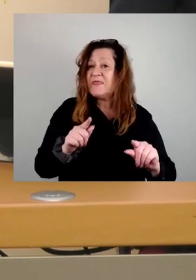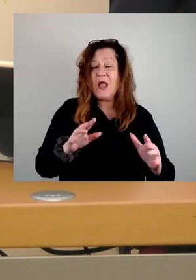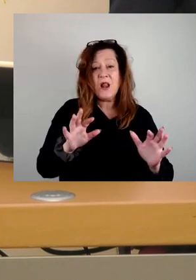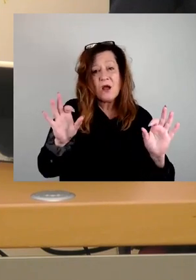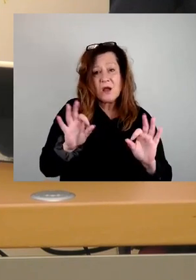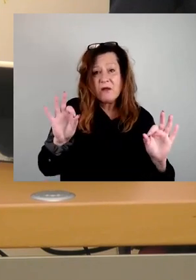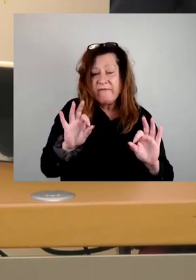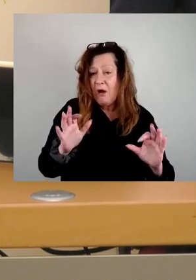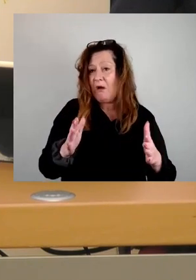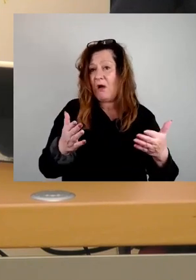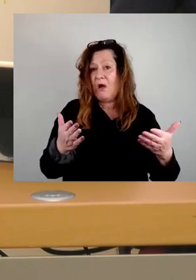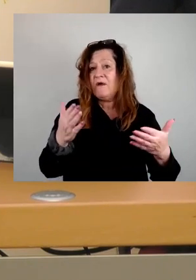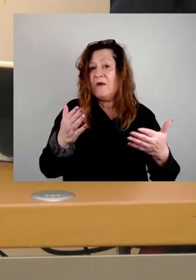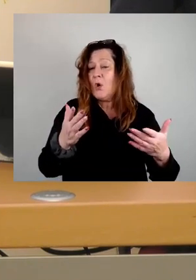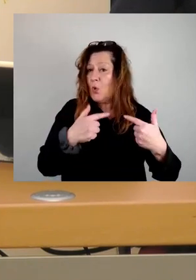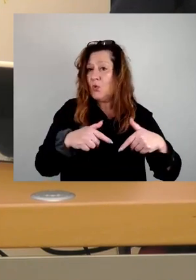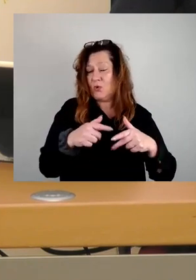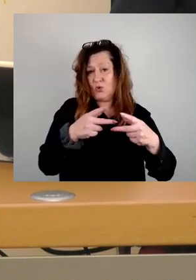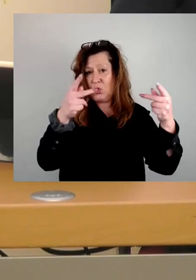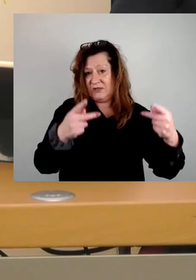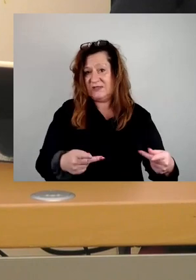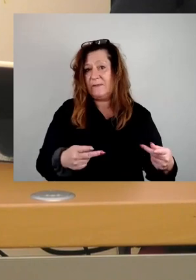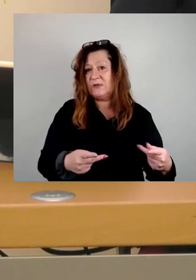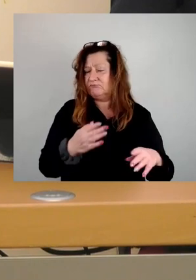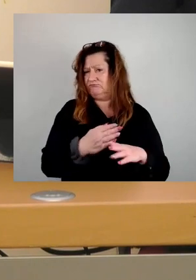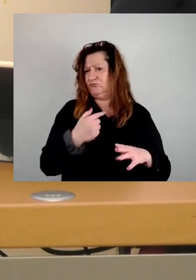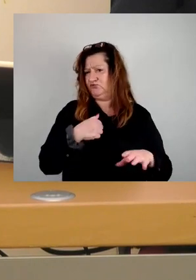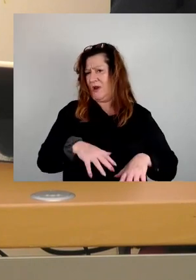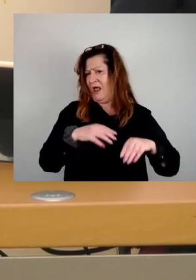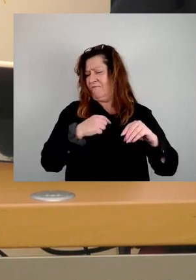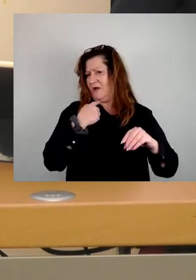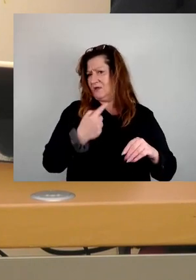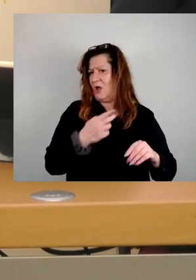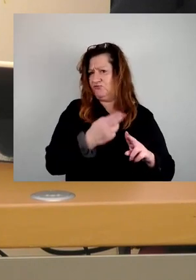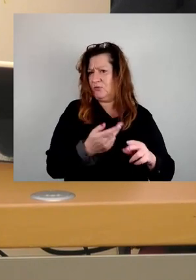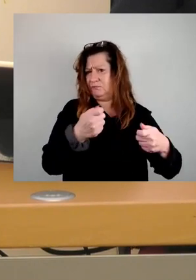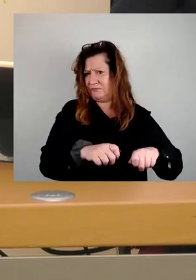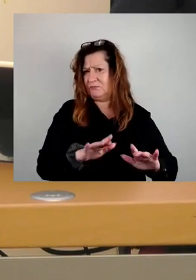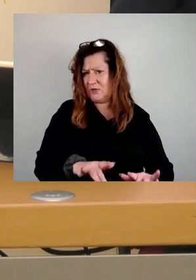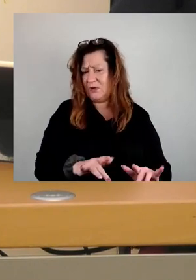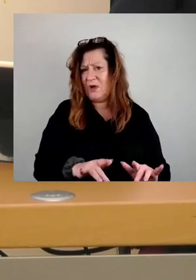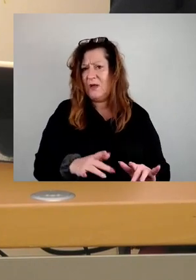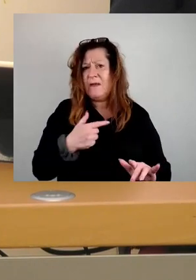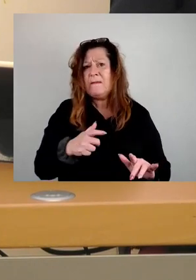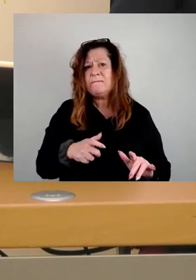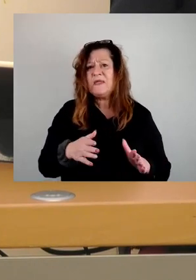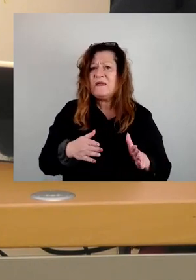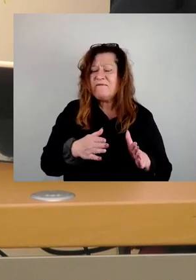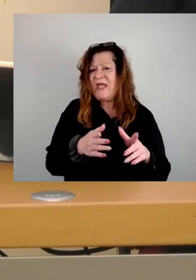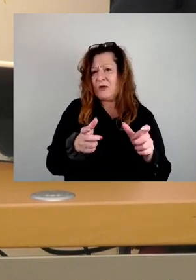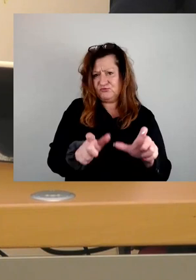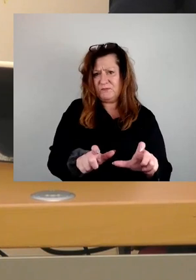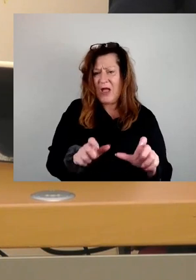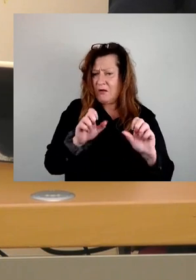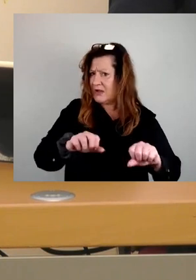als Konzeption von Ihnen, ich hatte es auch eingangs bei meiner Einbringung gesagt, beschlossen worden ist, mit Wegesperrung nicht umgesetzt werden